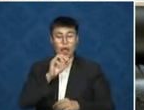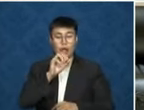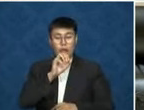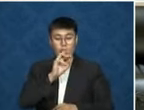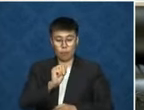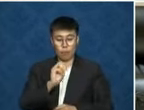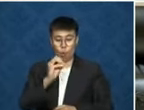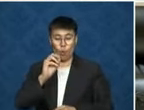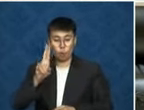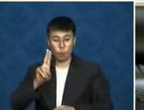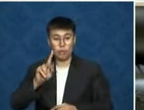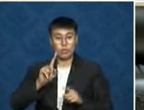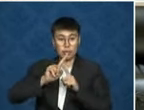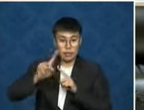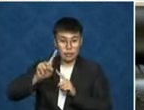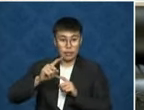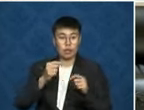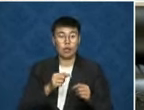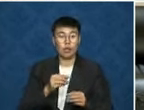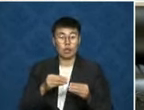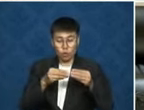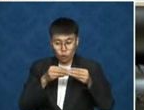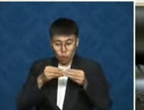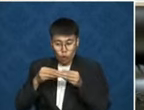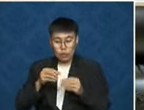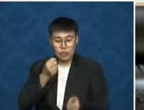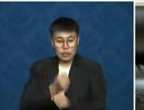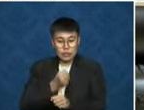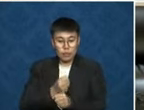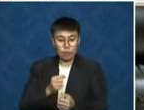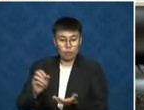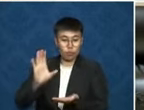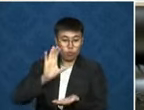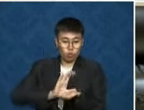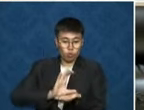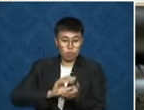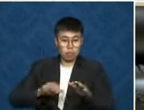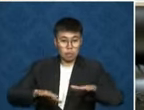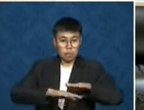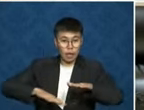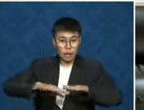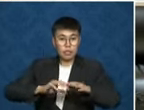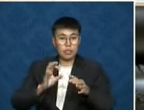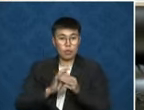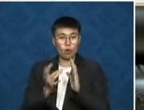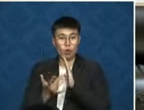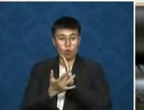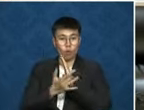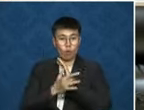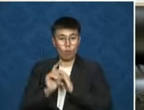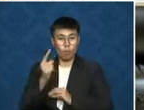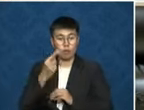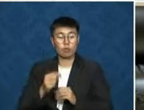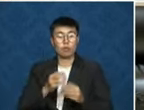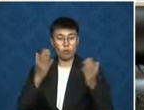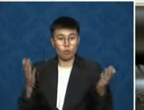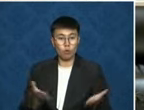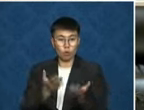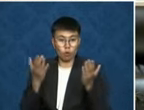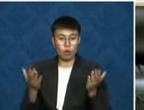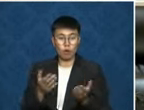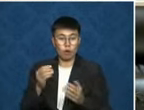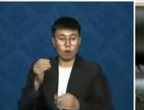แก่เรื่องที่1คือการต่อยอดการลงทุนโครงสร้างพื้นฐานด้านดิจิทัลเรื่องที่2คือส่งเสริมการ